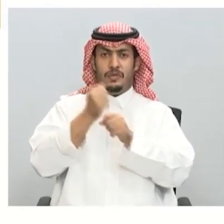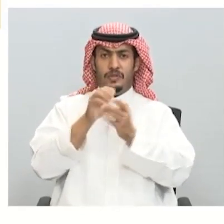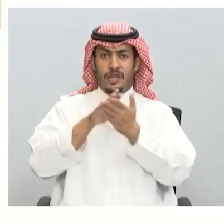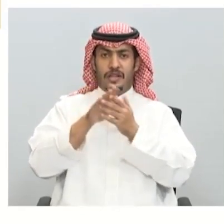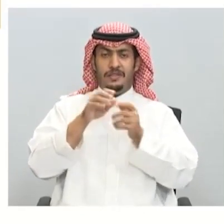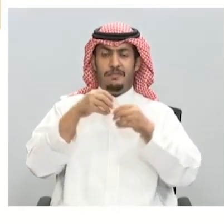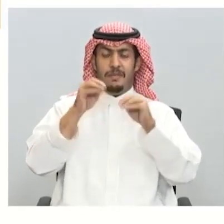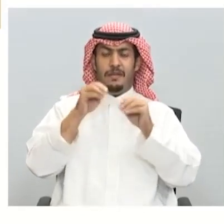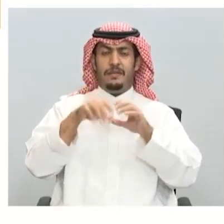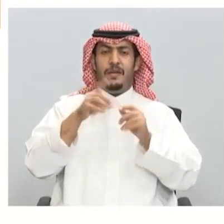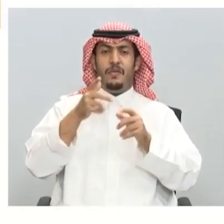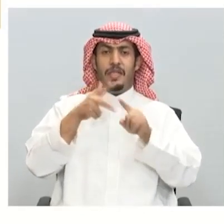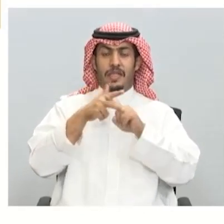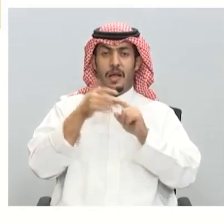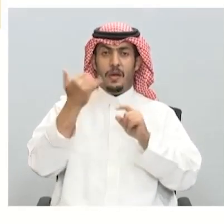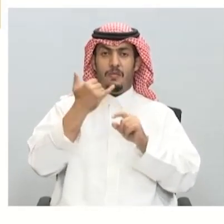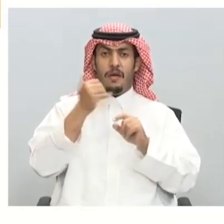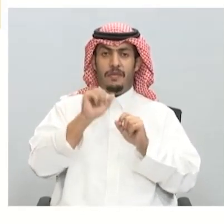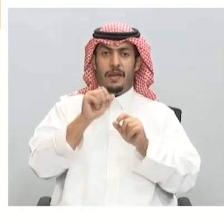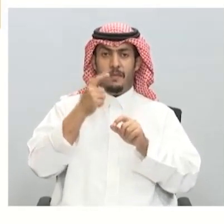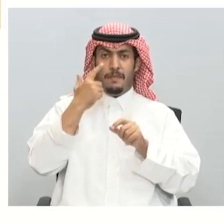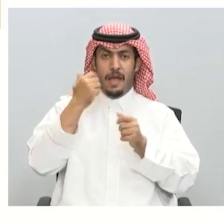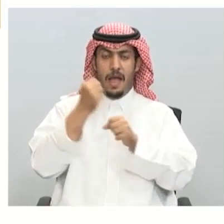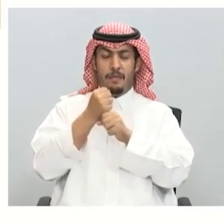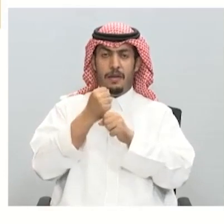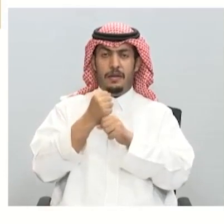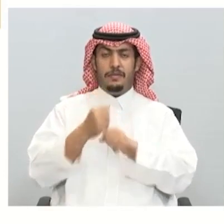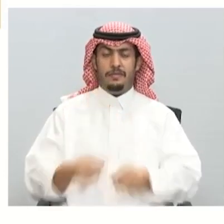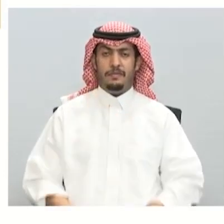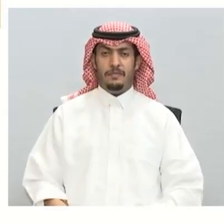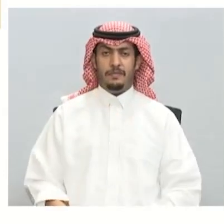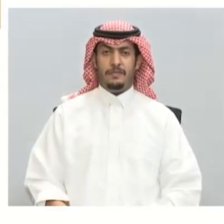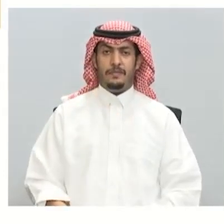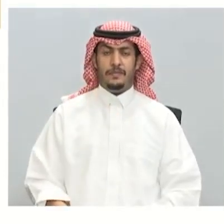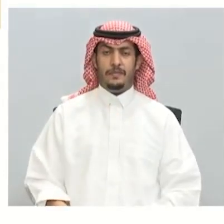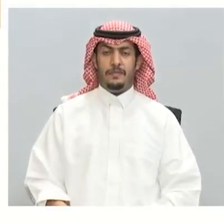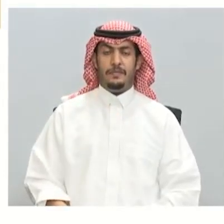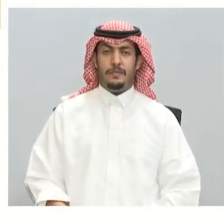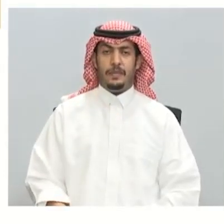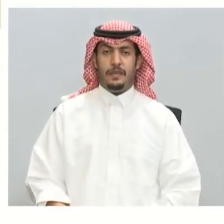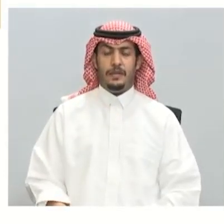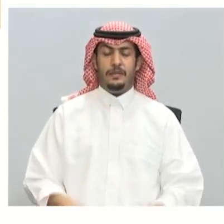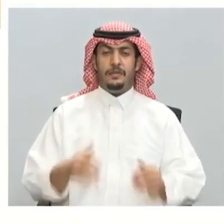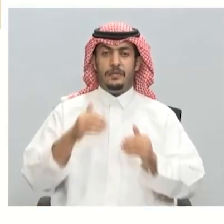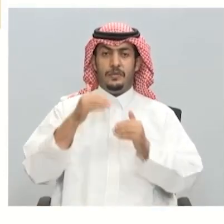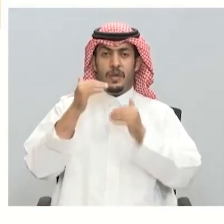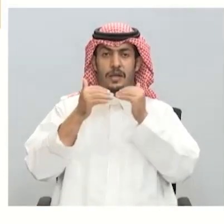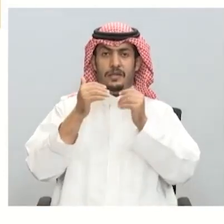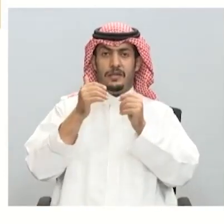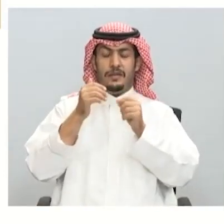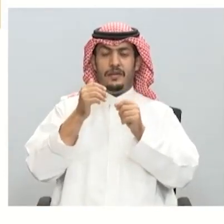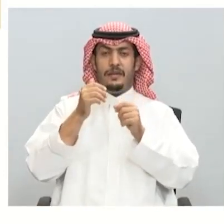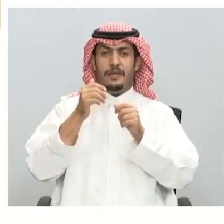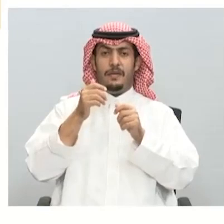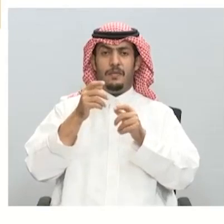السلعه وايضا التقنيه مهمه في بيئه العمل على اعتبار انها ماذا تحسن مستوى الكفاءه